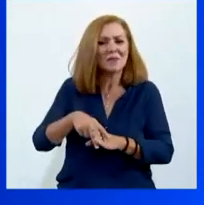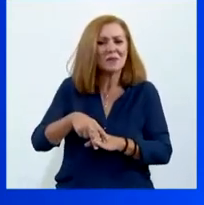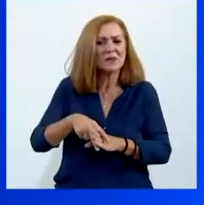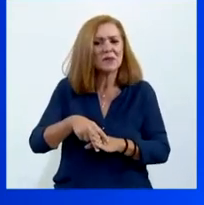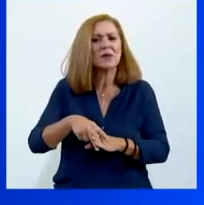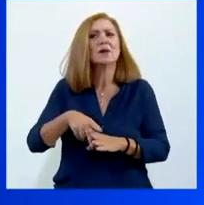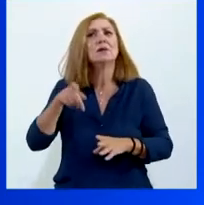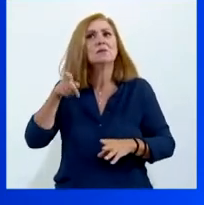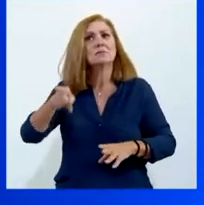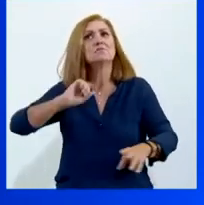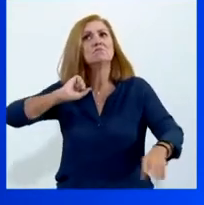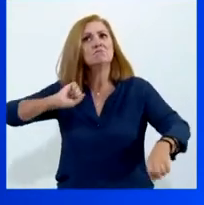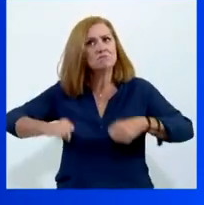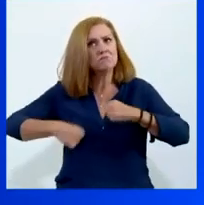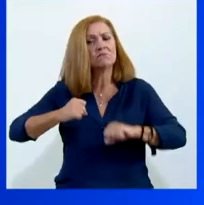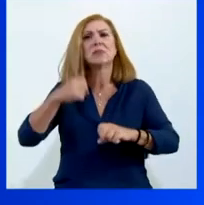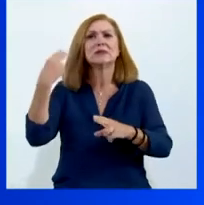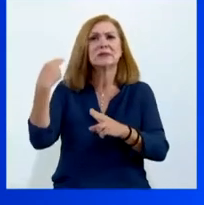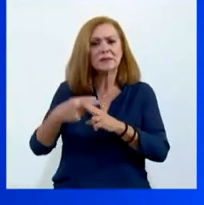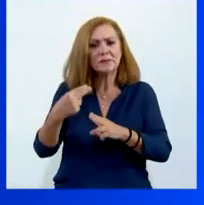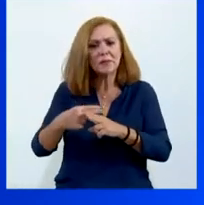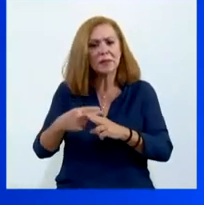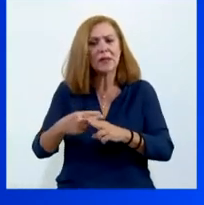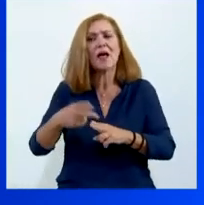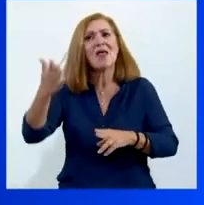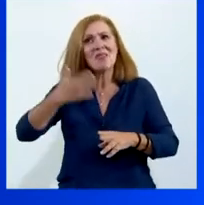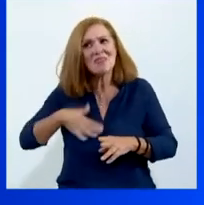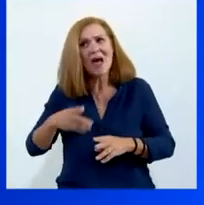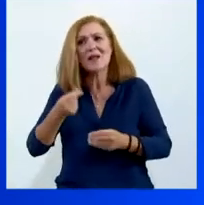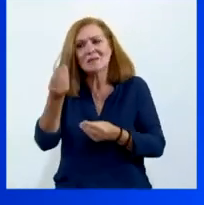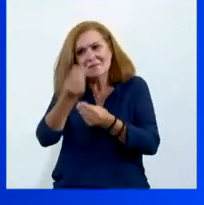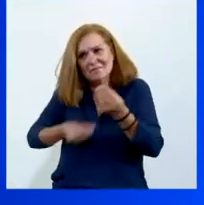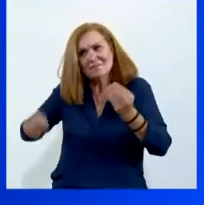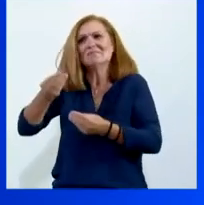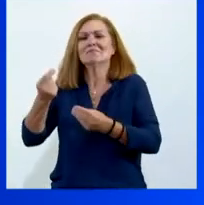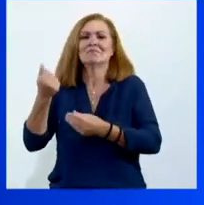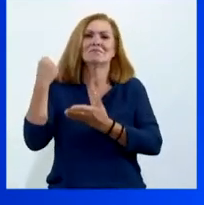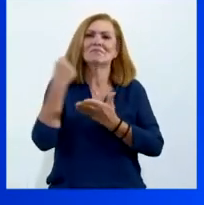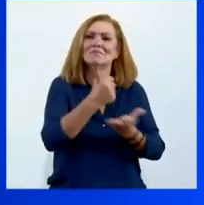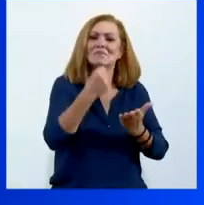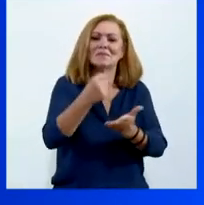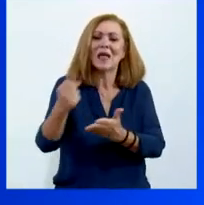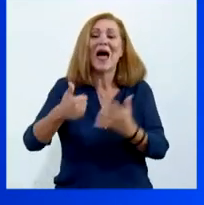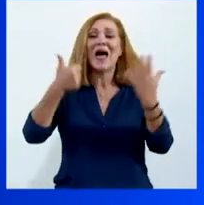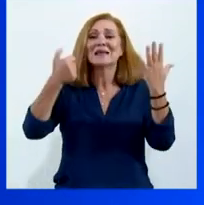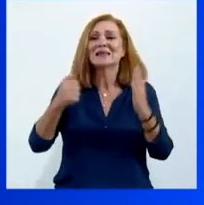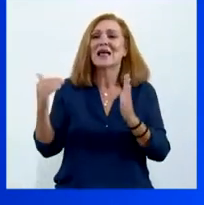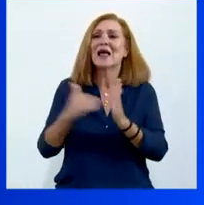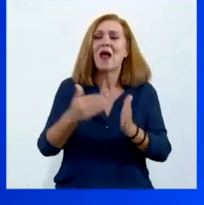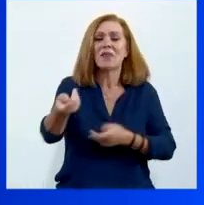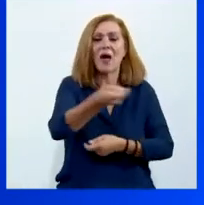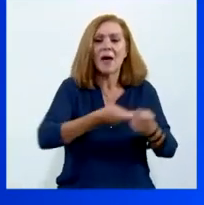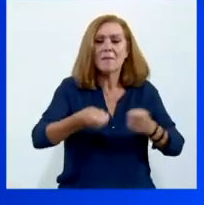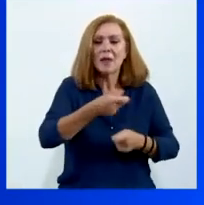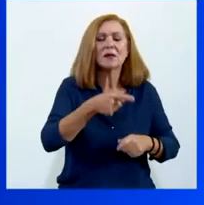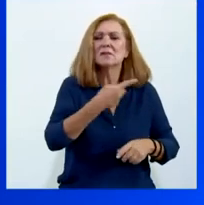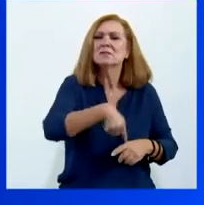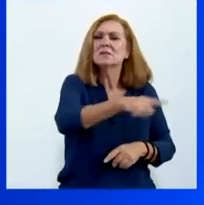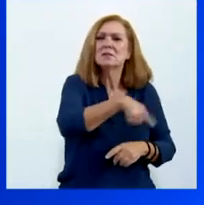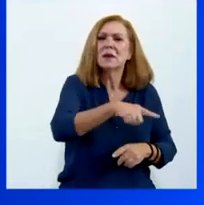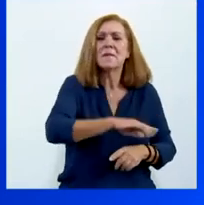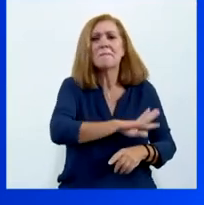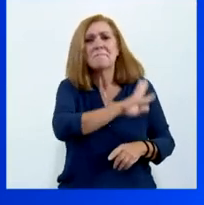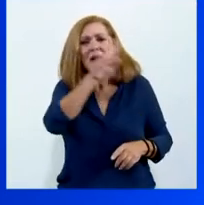σημαντική προσπάθεια, έτσι ώστε να δώσει πρόσθετη χρηματοδότηση σε 60.000 επιχειρήσεις, οι οποίες μέχρι σήμερα